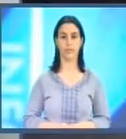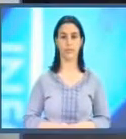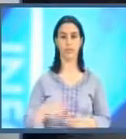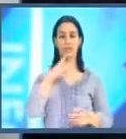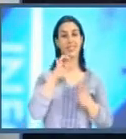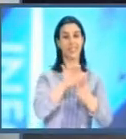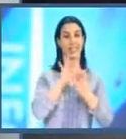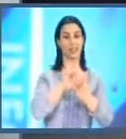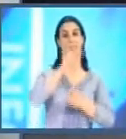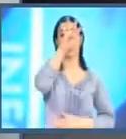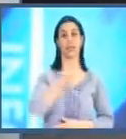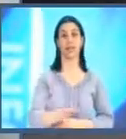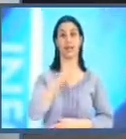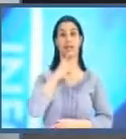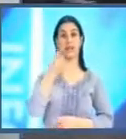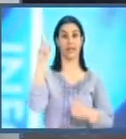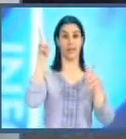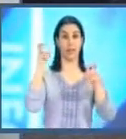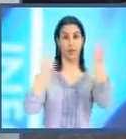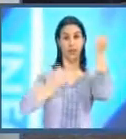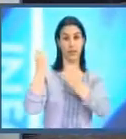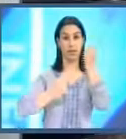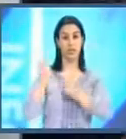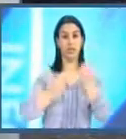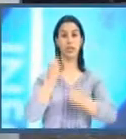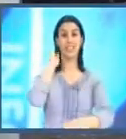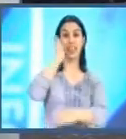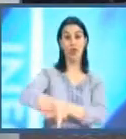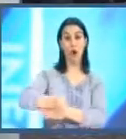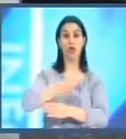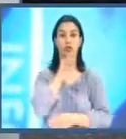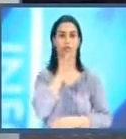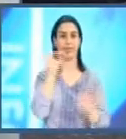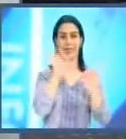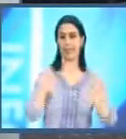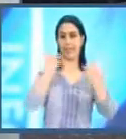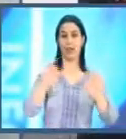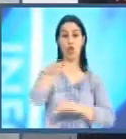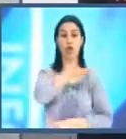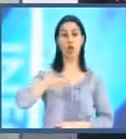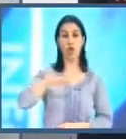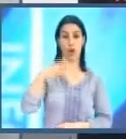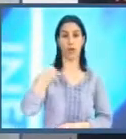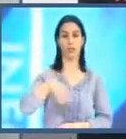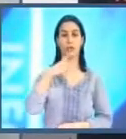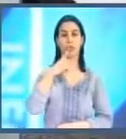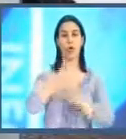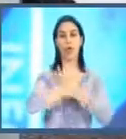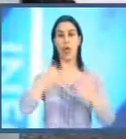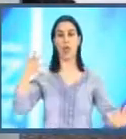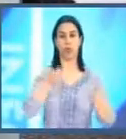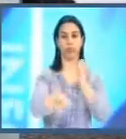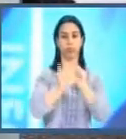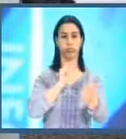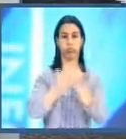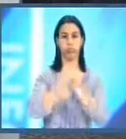el Servei Català del Trànsit encara no sancionarà els conductors que circulin per la zona on s'aplica la velocitat variable, almenys fins